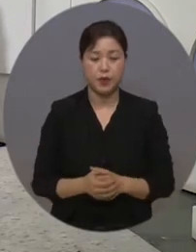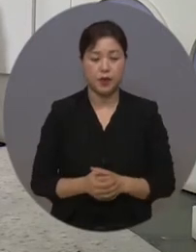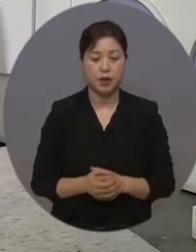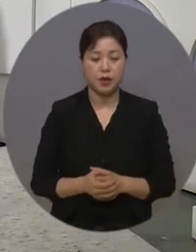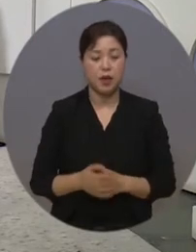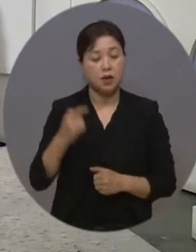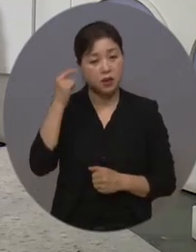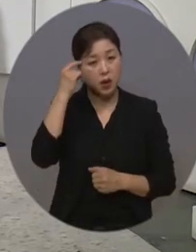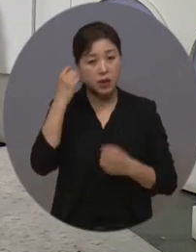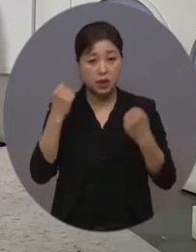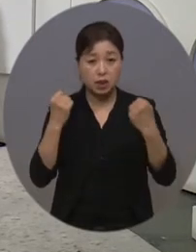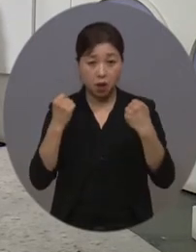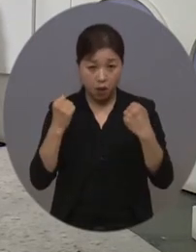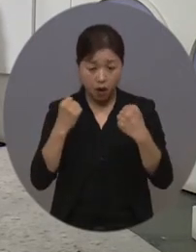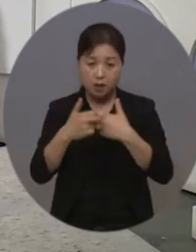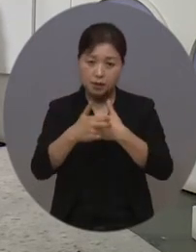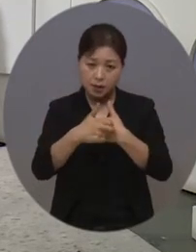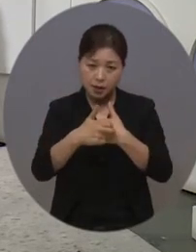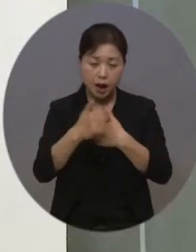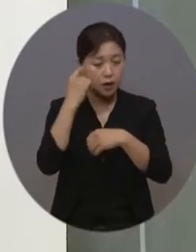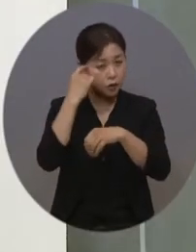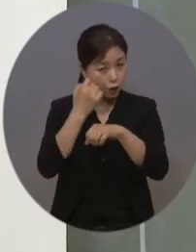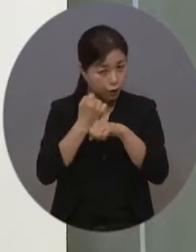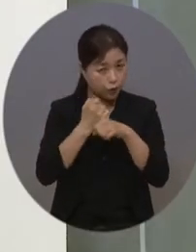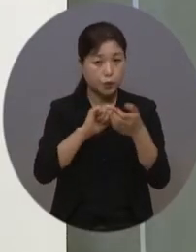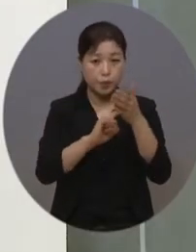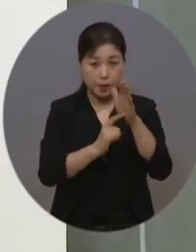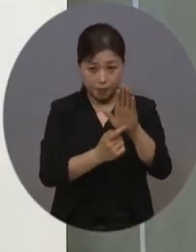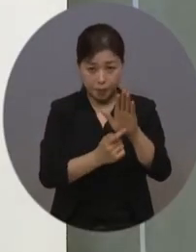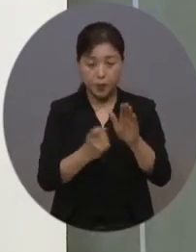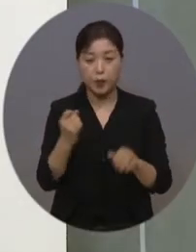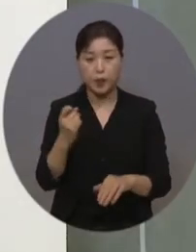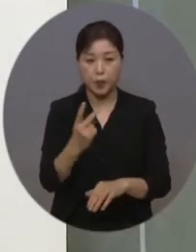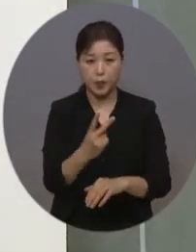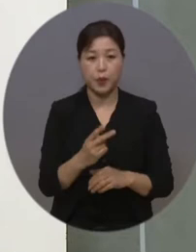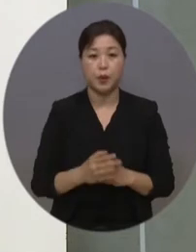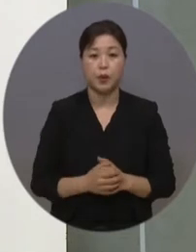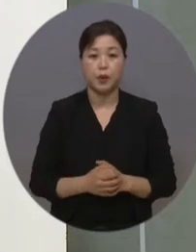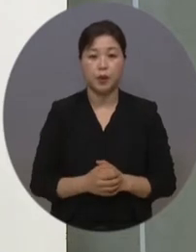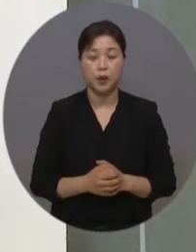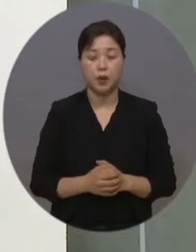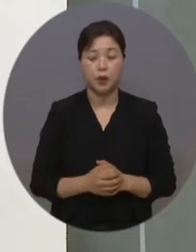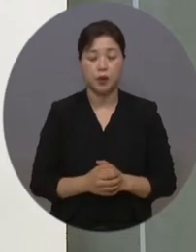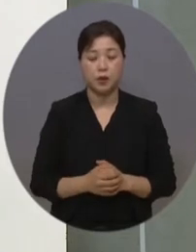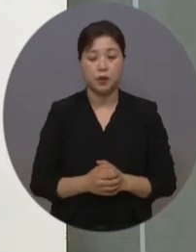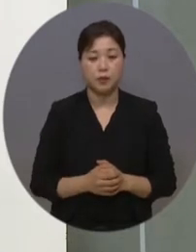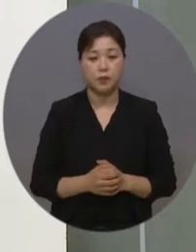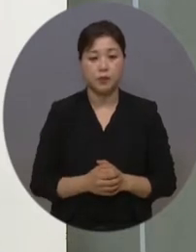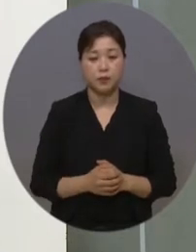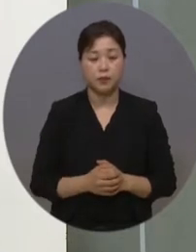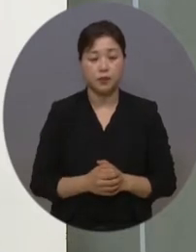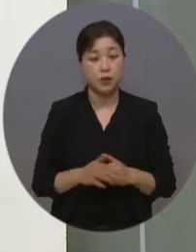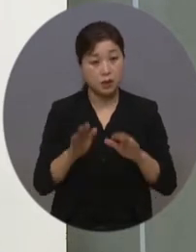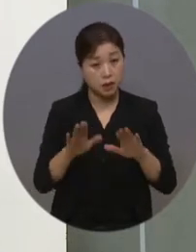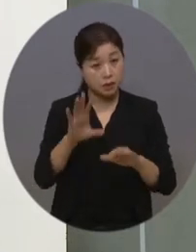정신건강의학을 계속 연구 발표하시고 지금 제가 알기로는 이시영 박사님이